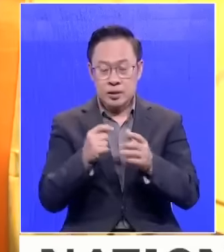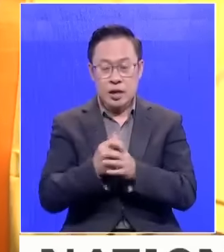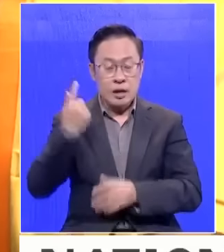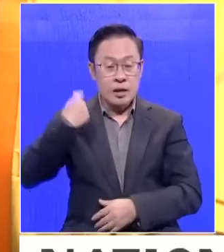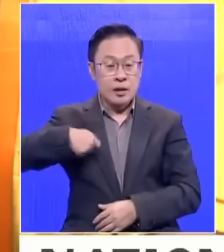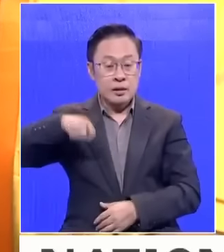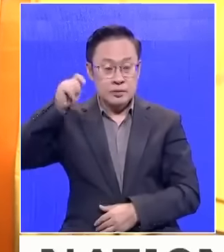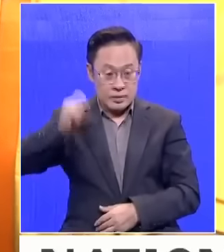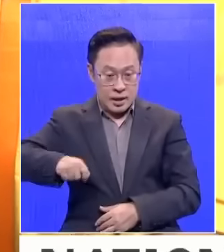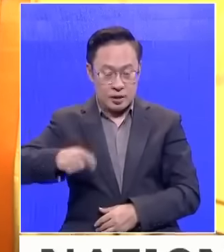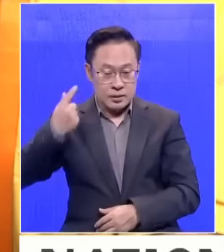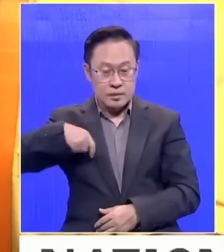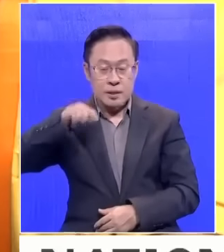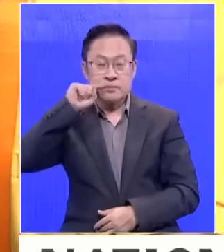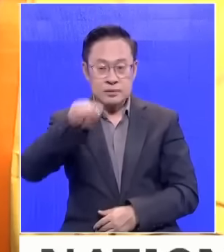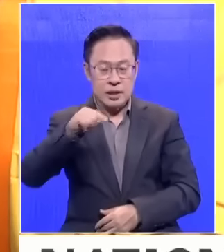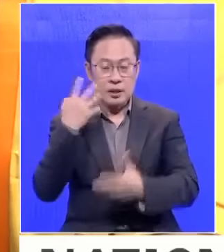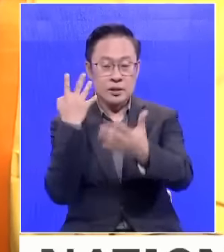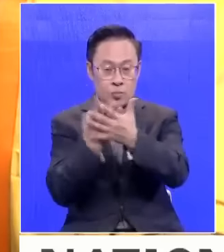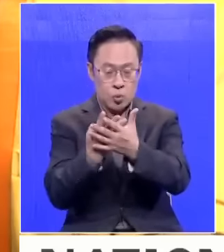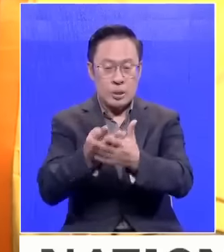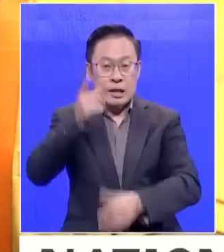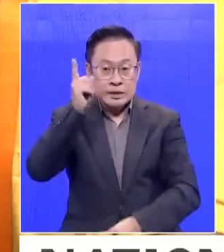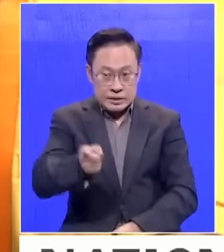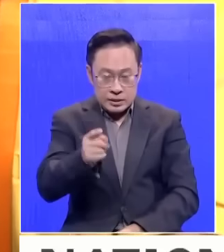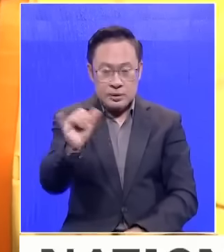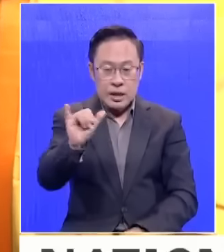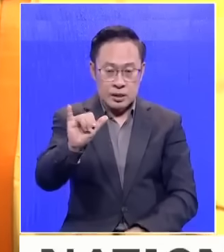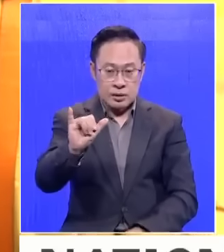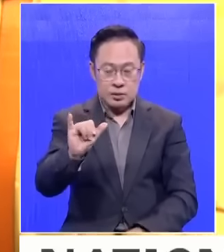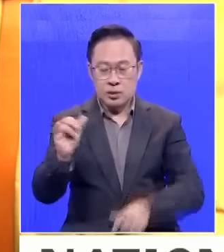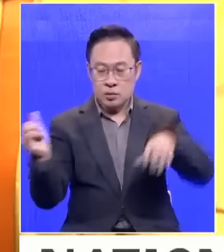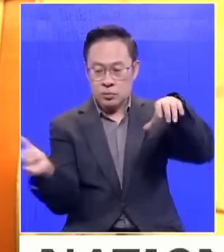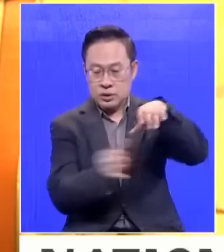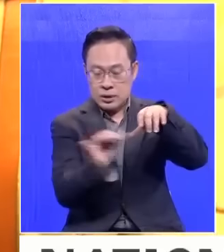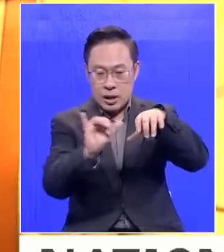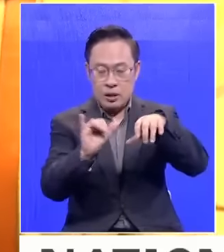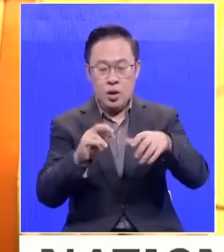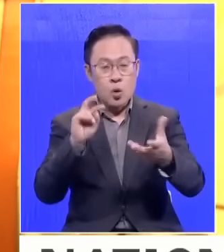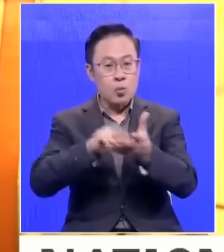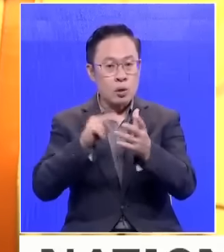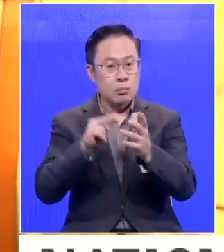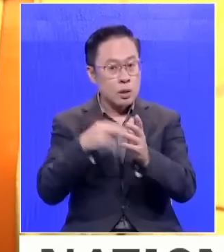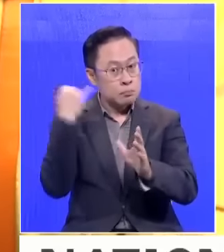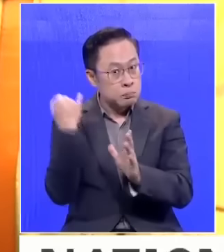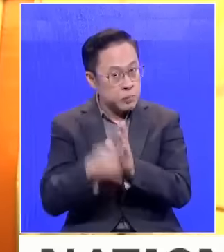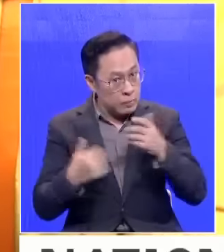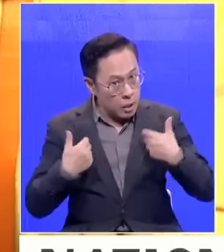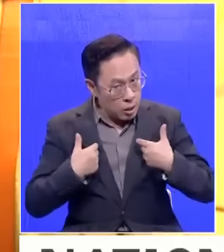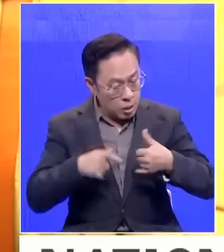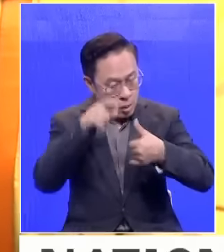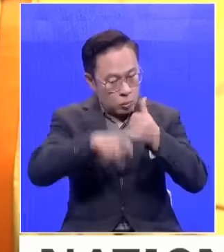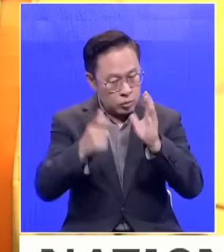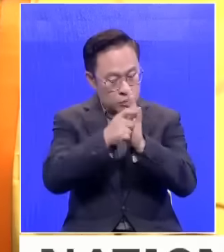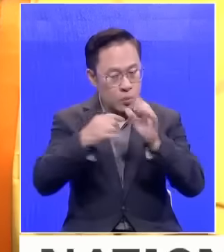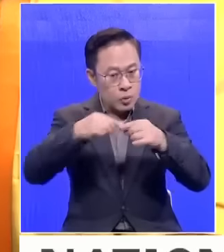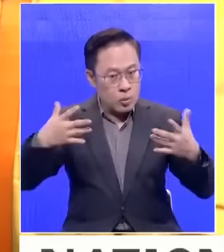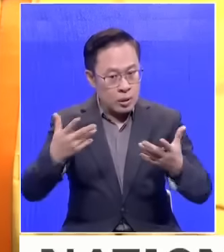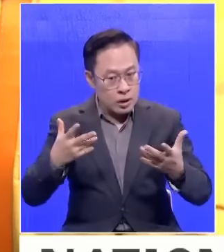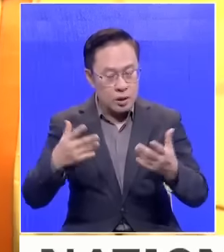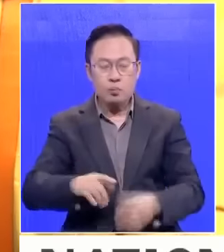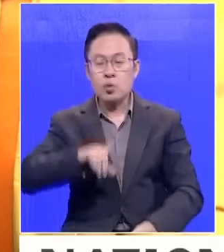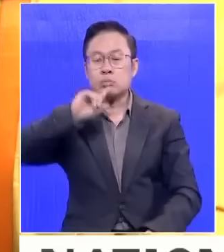คุกแต่รอลงอาญาล่ะรอลงอาญาก็คือไม่ต้องเข้าเรือนจำจริงอันนี้จะขาดคุณสมบัติไหมอาจารย์บอกอันนี้ต้องไปถามกก